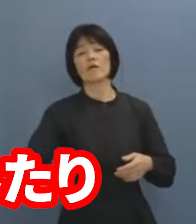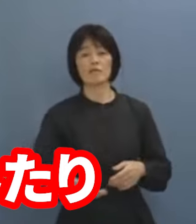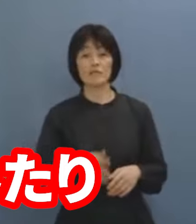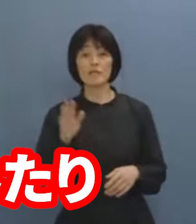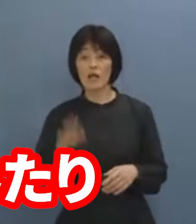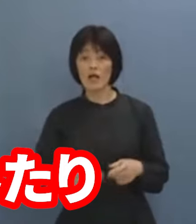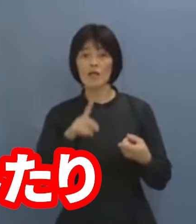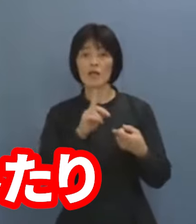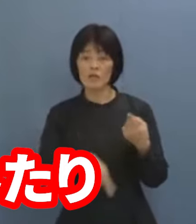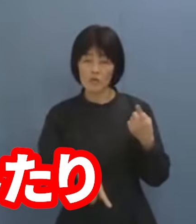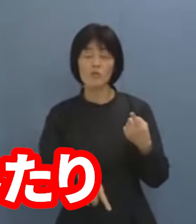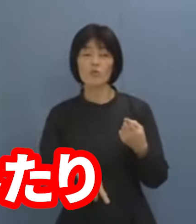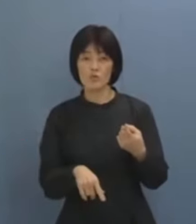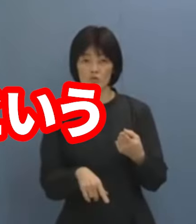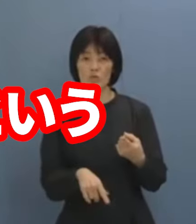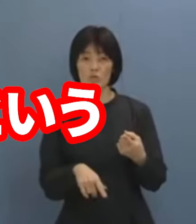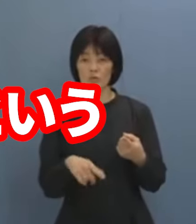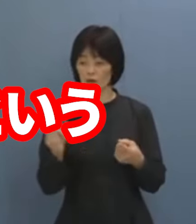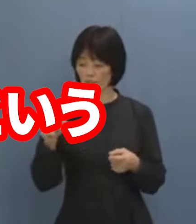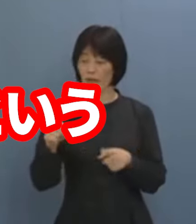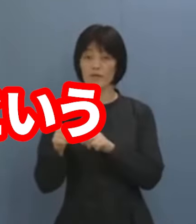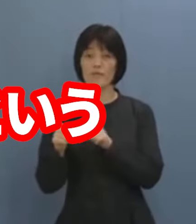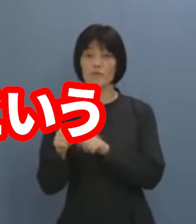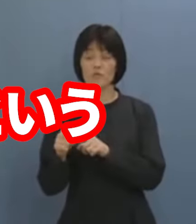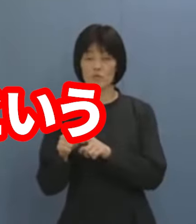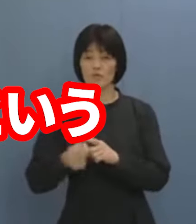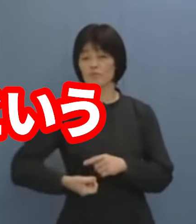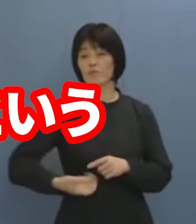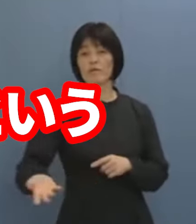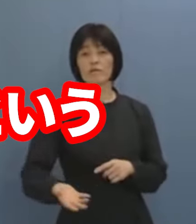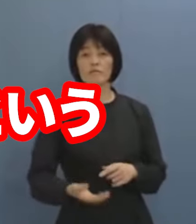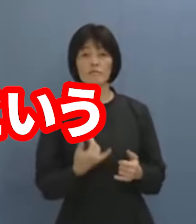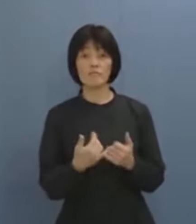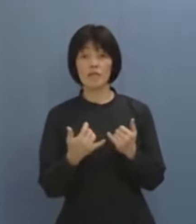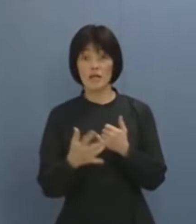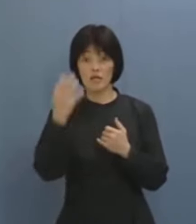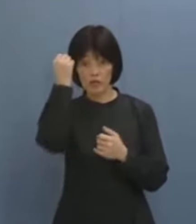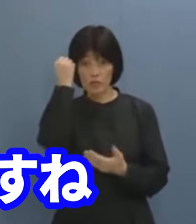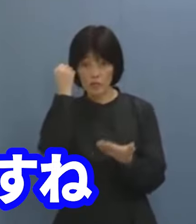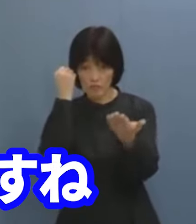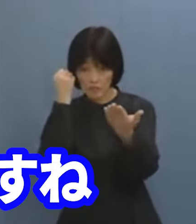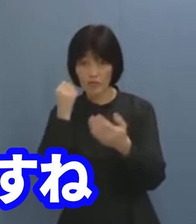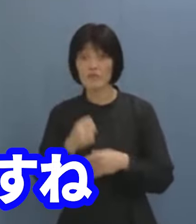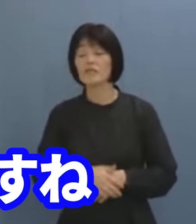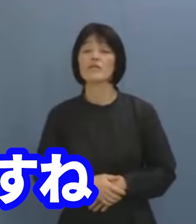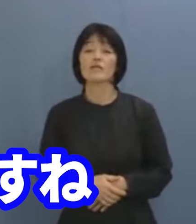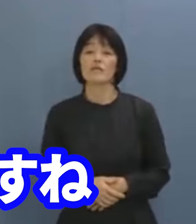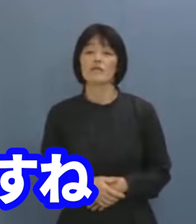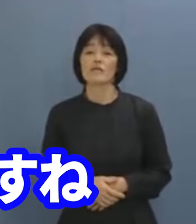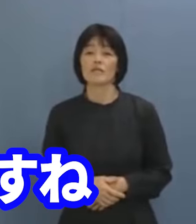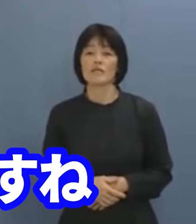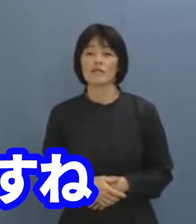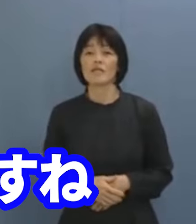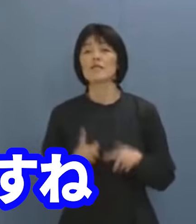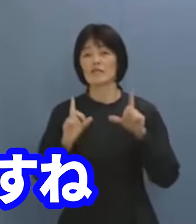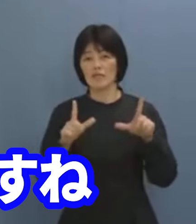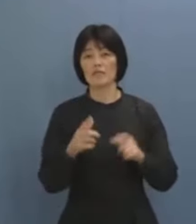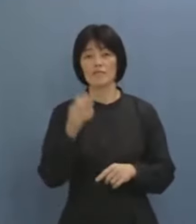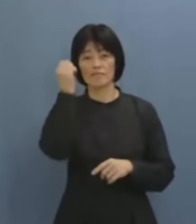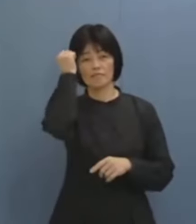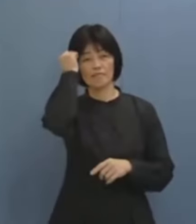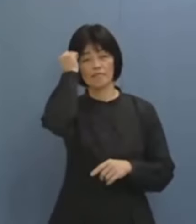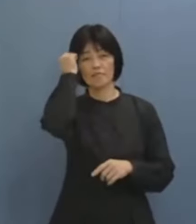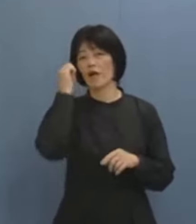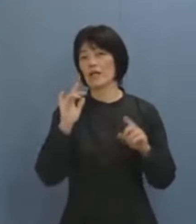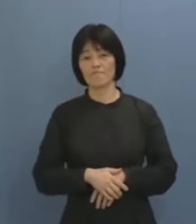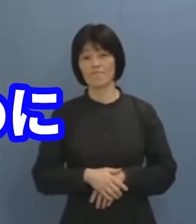を机の上に投げてみたり、そういったことをされたっていう記憶はありますか。 そういった記憶はないですね。あのタ